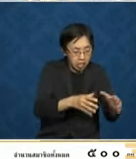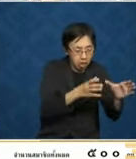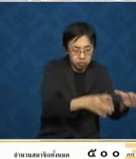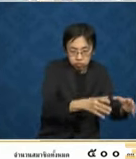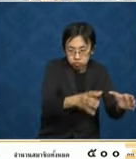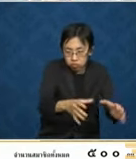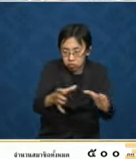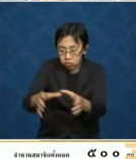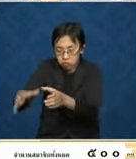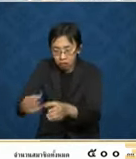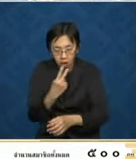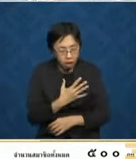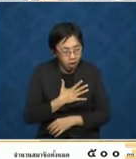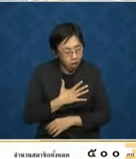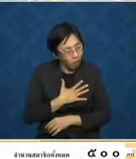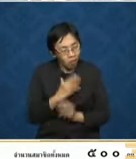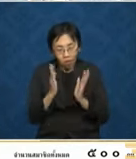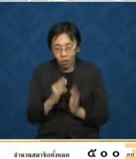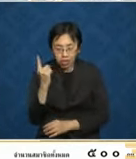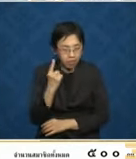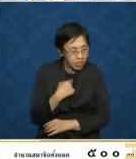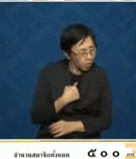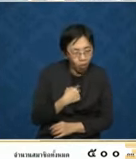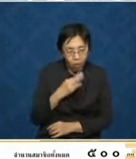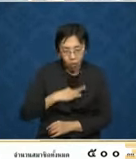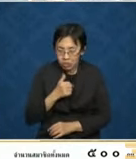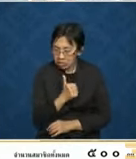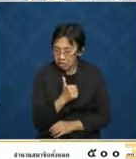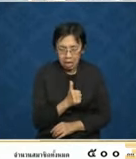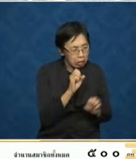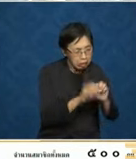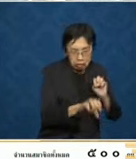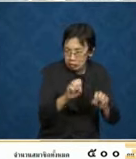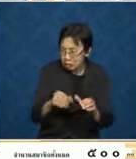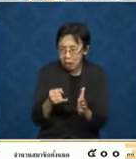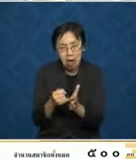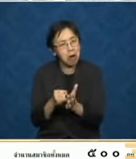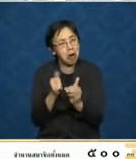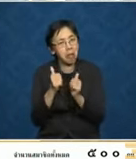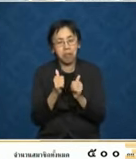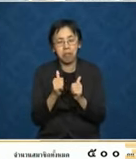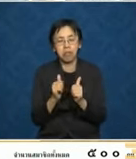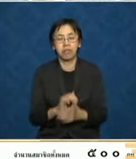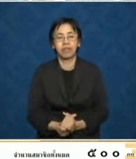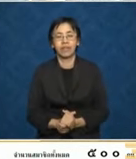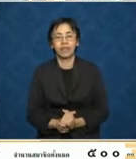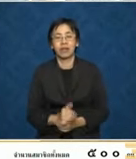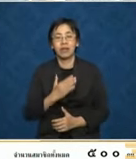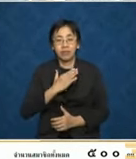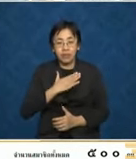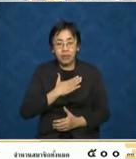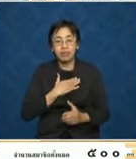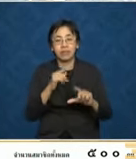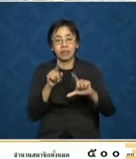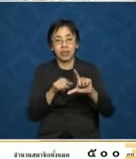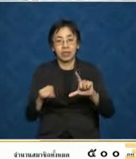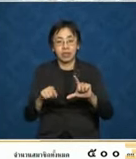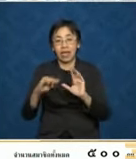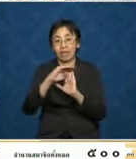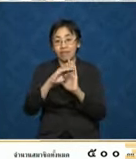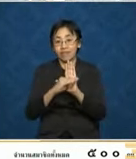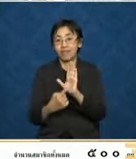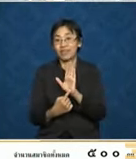อมจะสร้างความประทับใจให้แก่ผู้มาเยือนเสมอท่านประธานครับผมและพรรคก้าวไกลเรามาพร้อมกับข้อเสนอแนะ